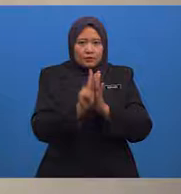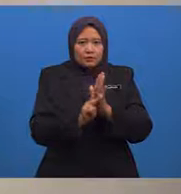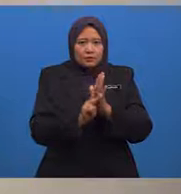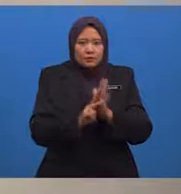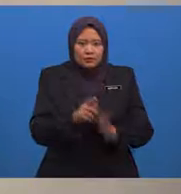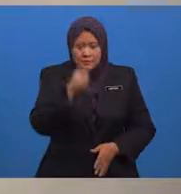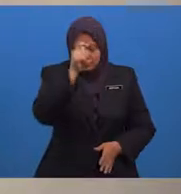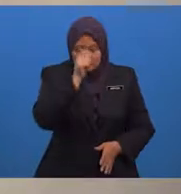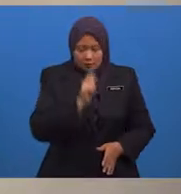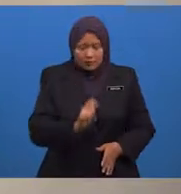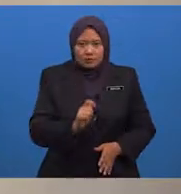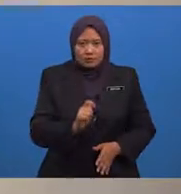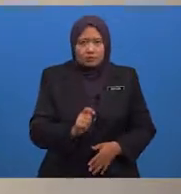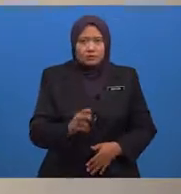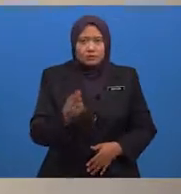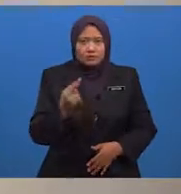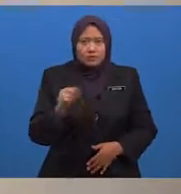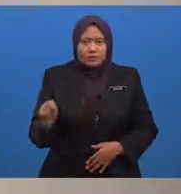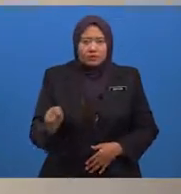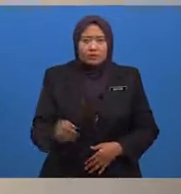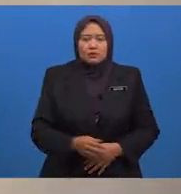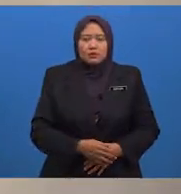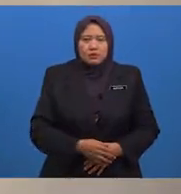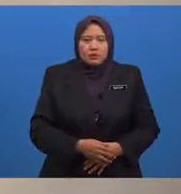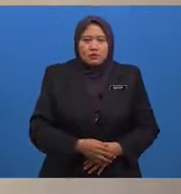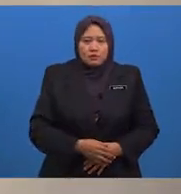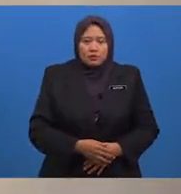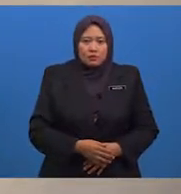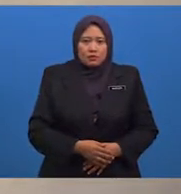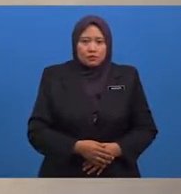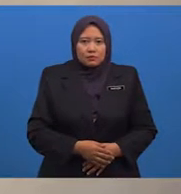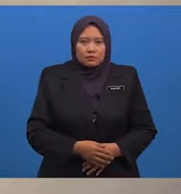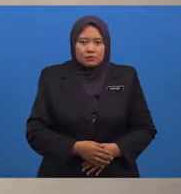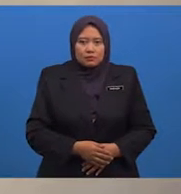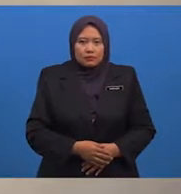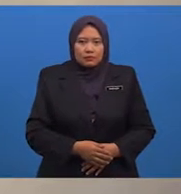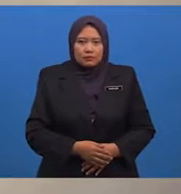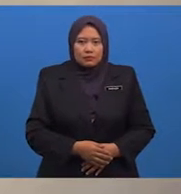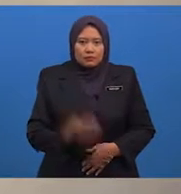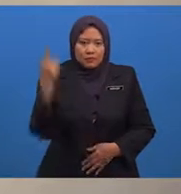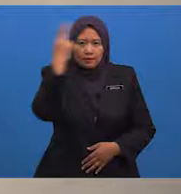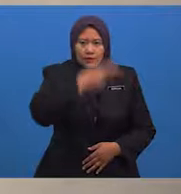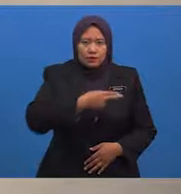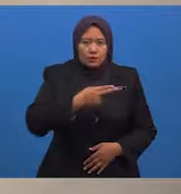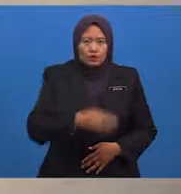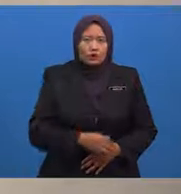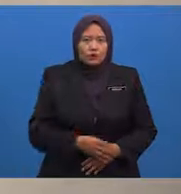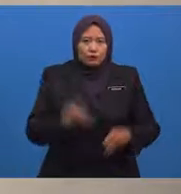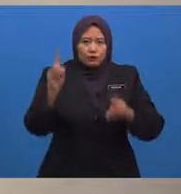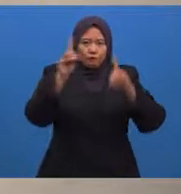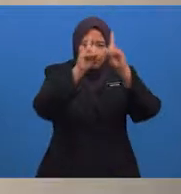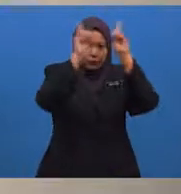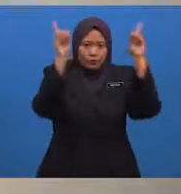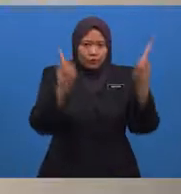menghadapi dugaan dalam kehidupan. Sebagai contoh, Fauziah tabah